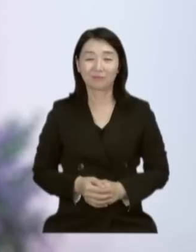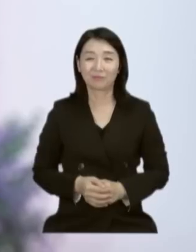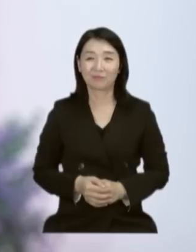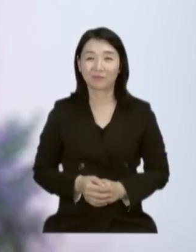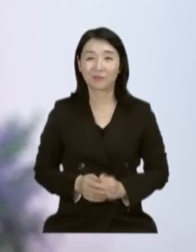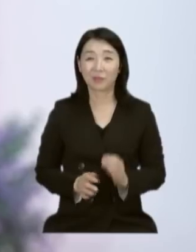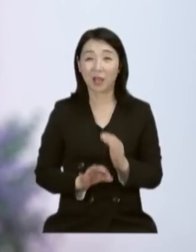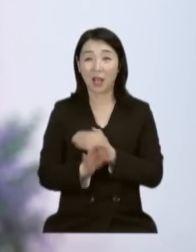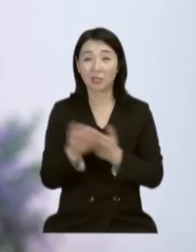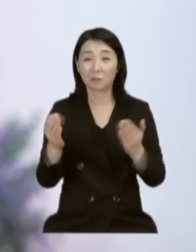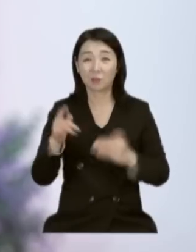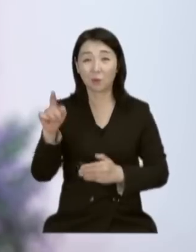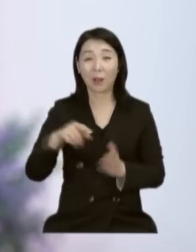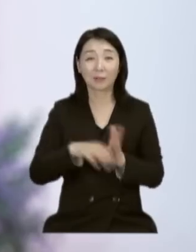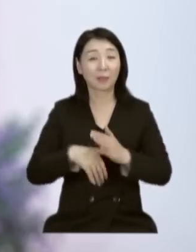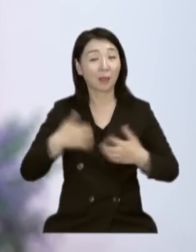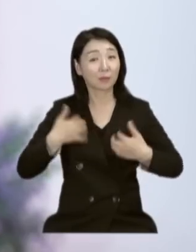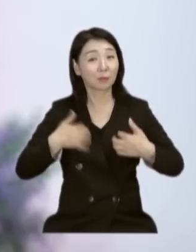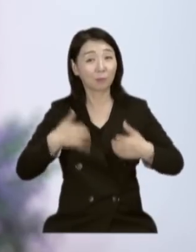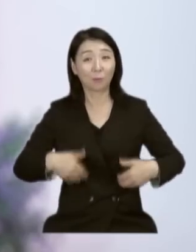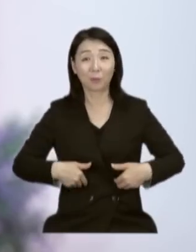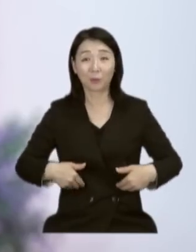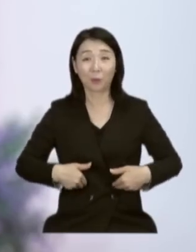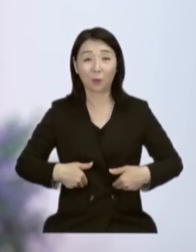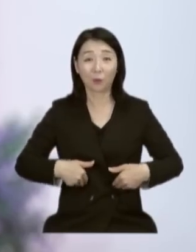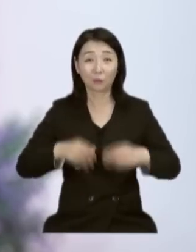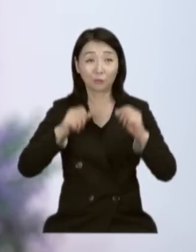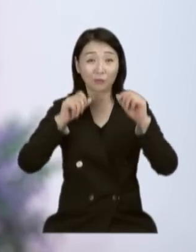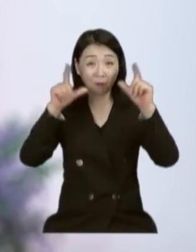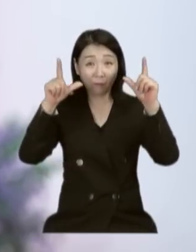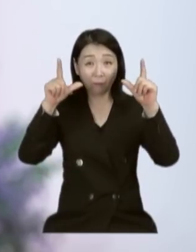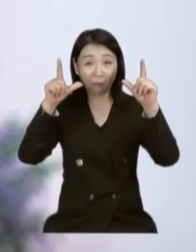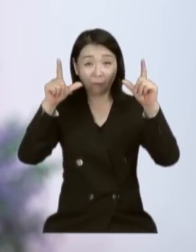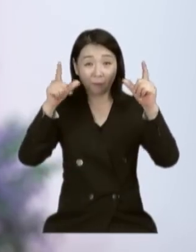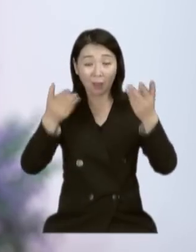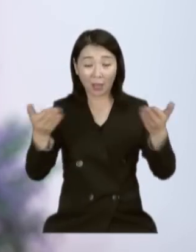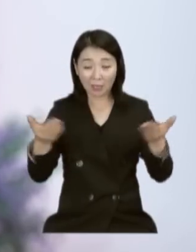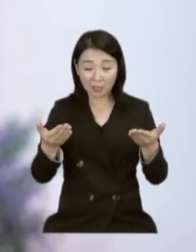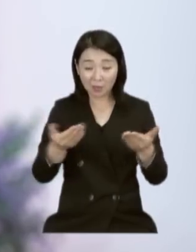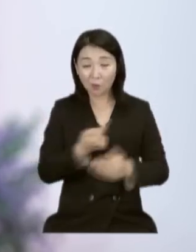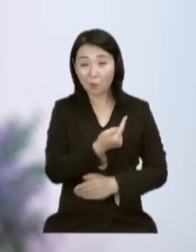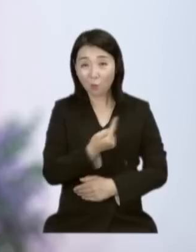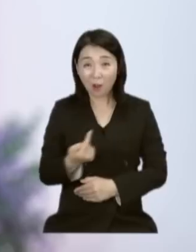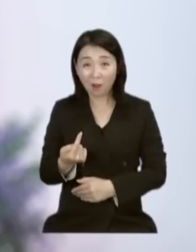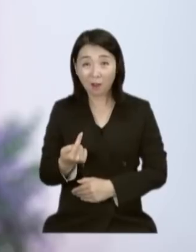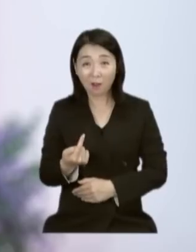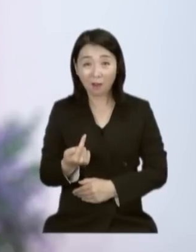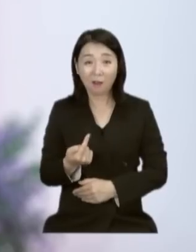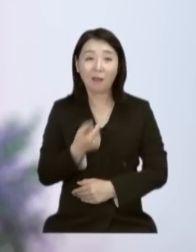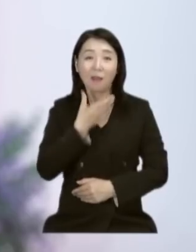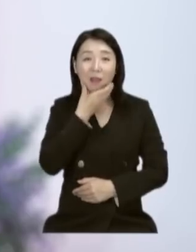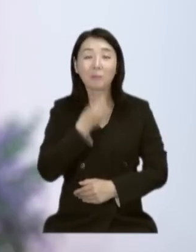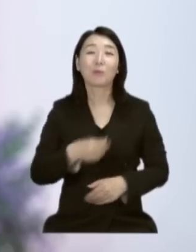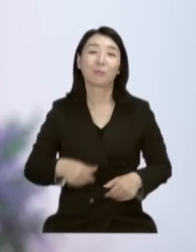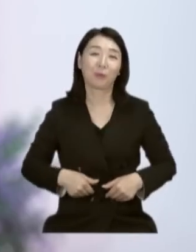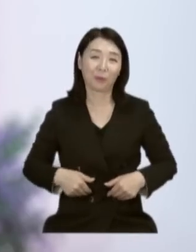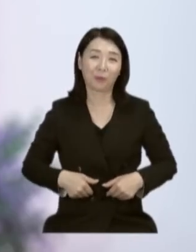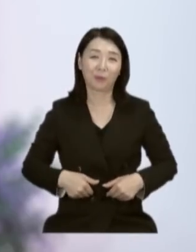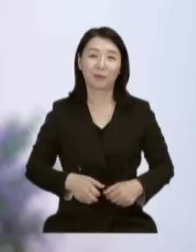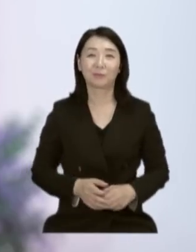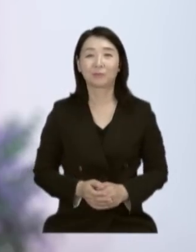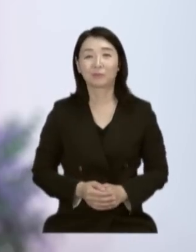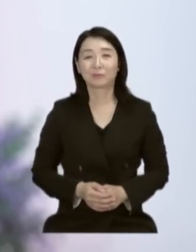아침 출근 시간이 기뻐야 되고 눈 떠서 출근을 한다는 것이 행복해야 된다.